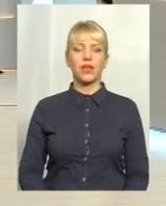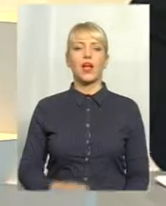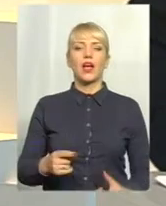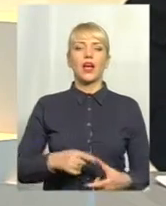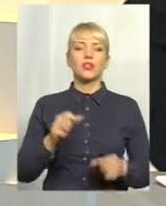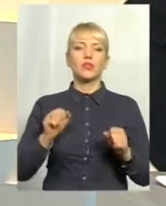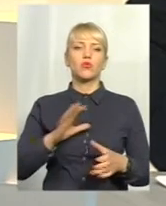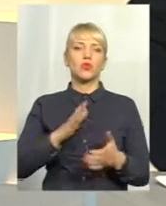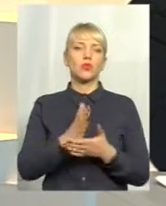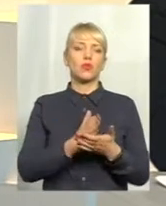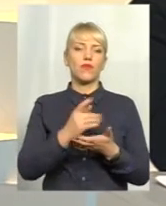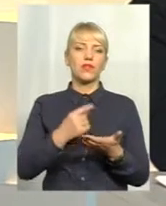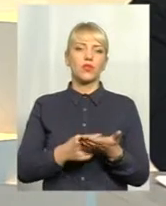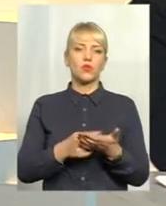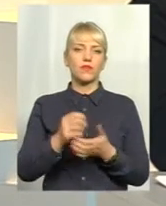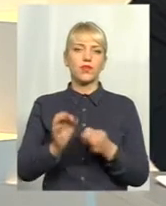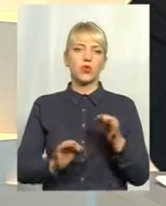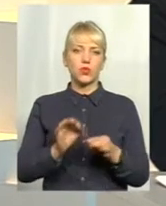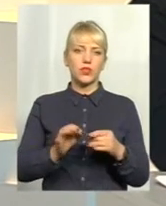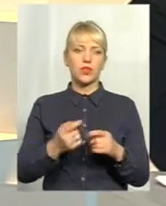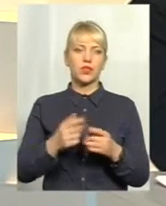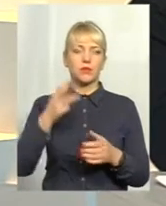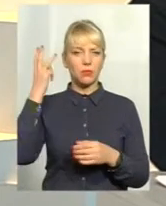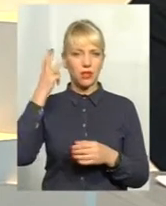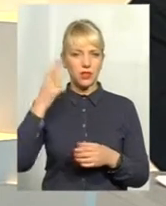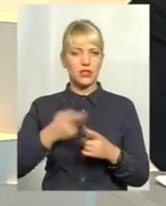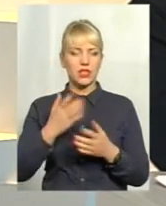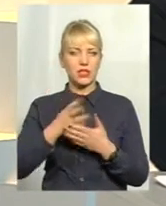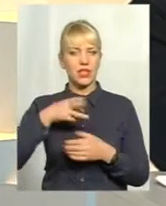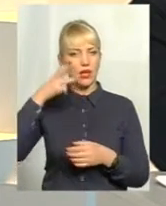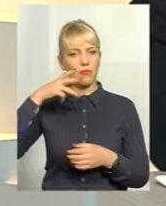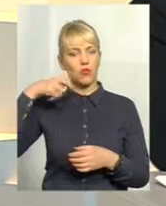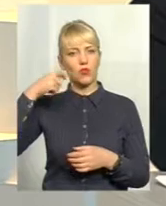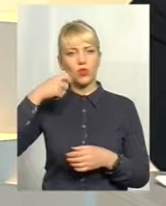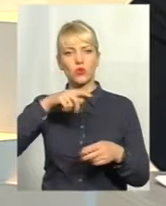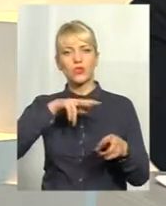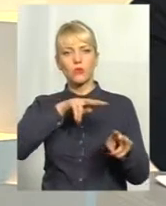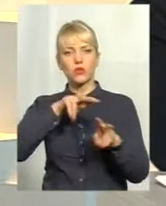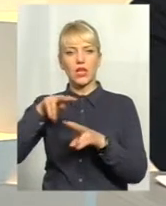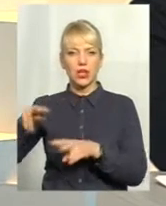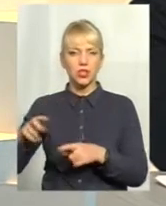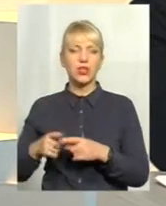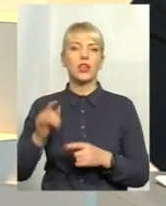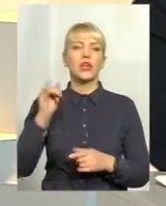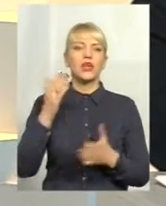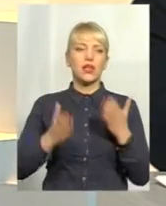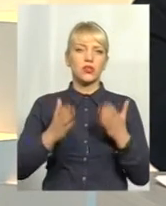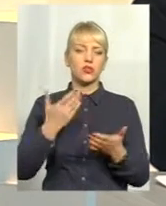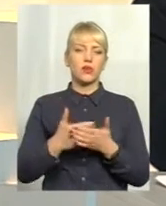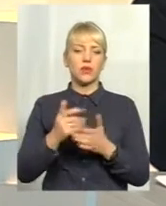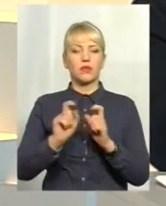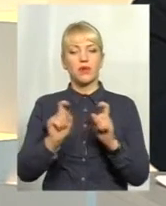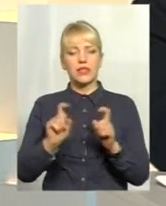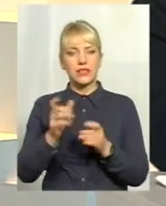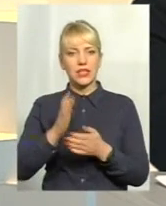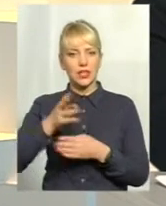може слугувати доказом в суді, от, ну, в Хмельницькому є камери відеоспостереження, і якщо ну, там, в магазинах є